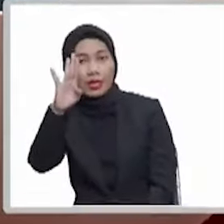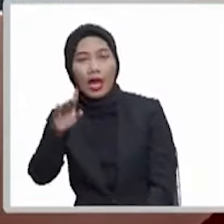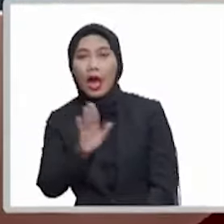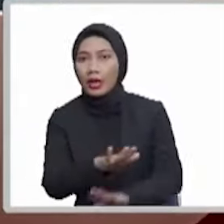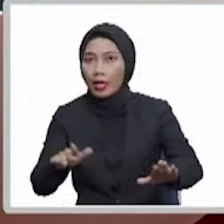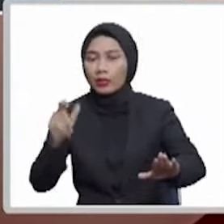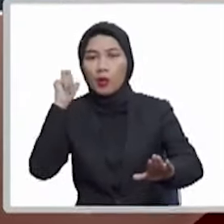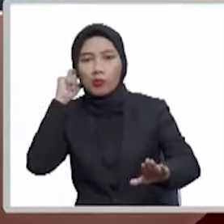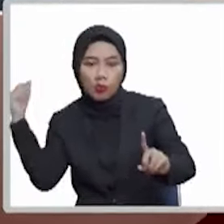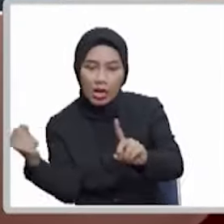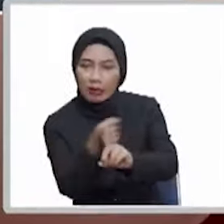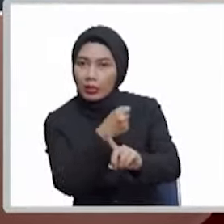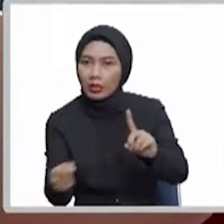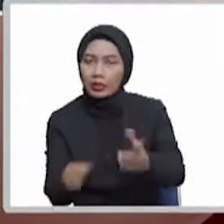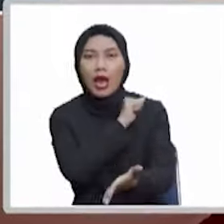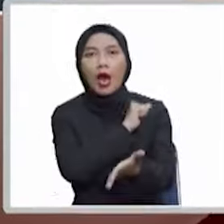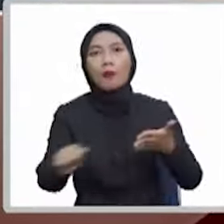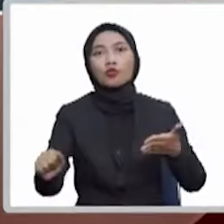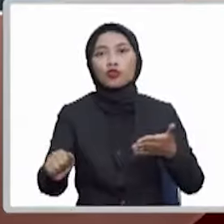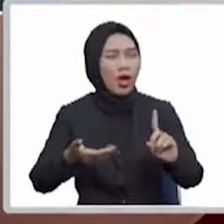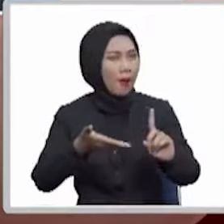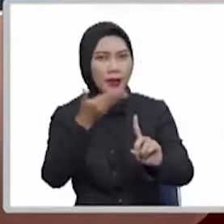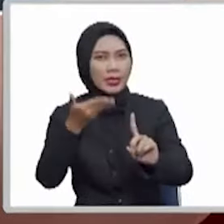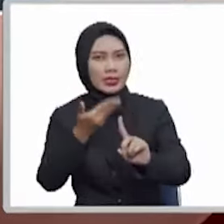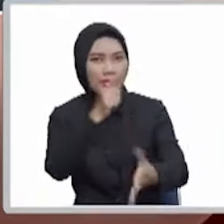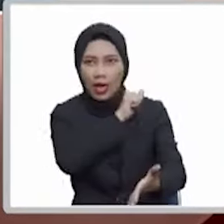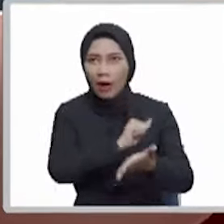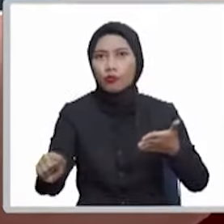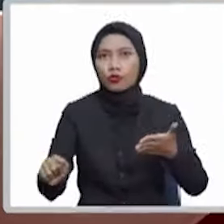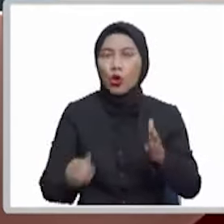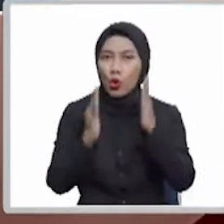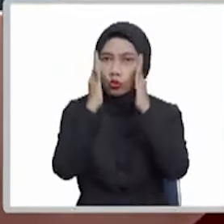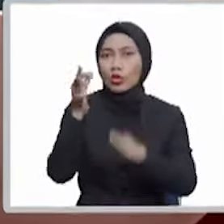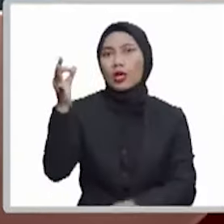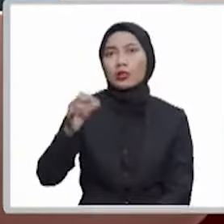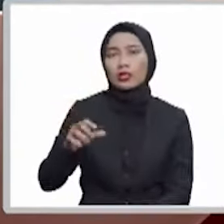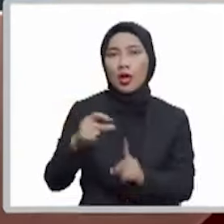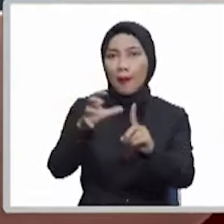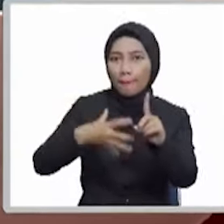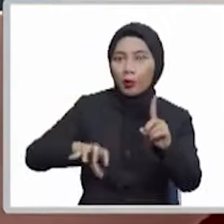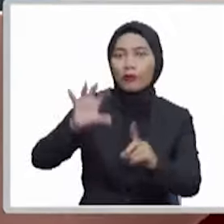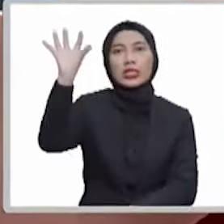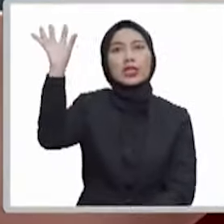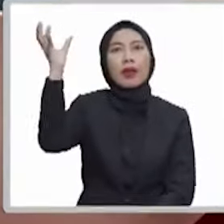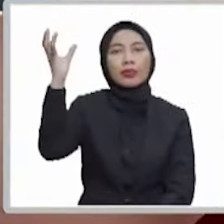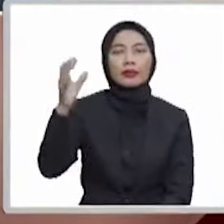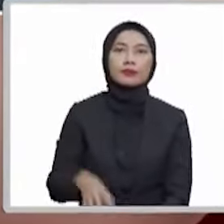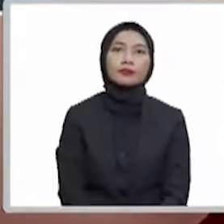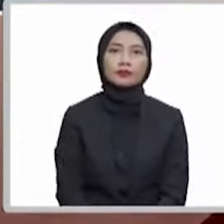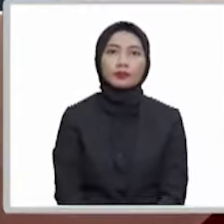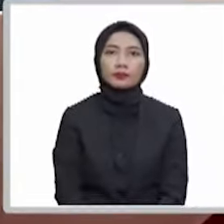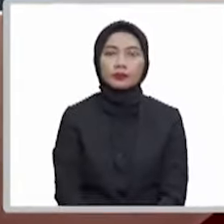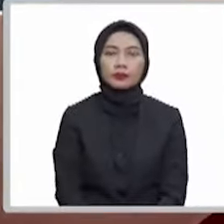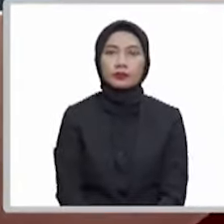anak, kekerasan terhadap perempuan, apalagi pelecehan seksual yang ada di Provinsi Banten. Terima kasih. Baik, masih ada